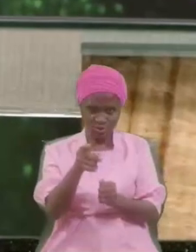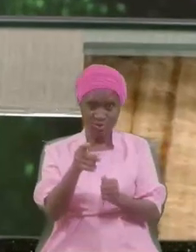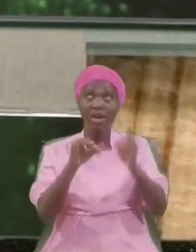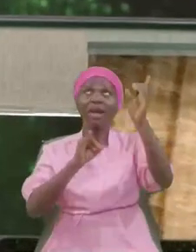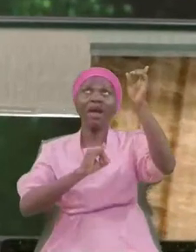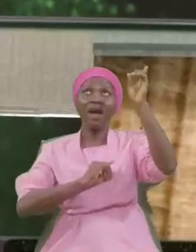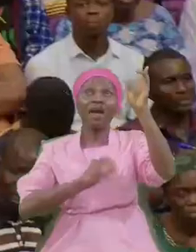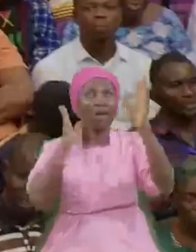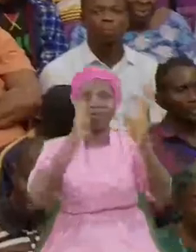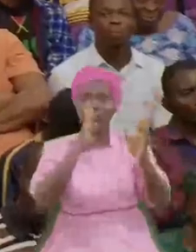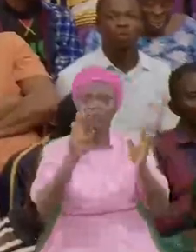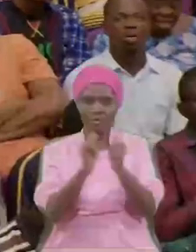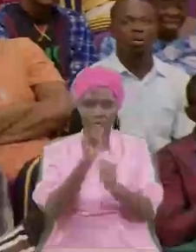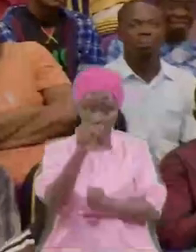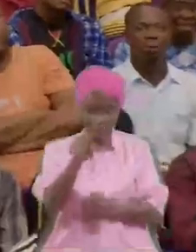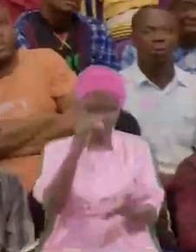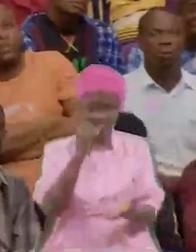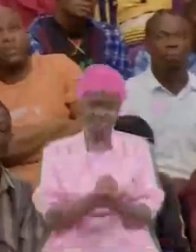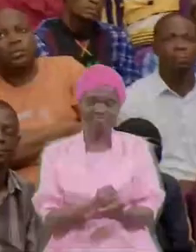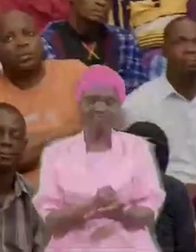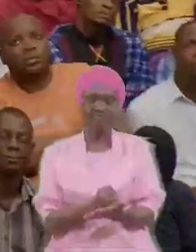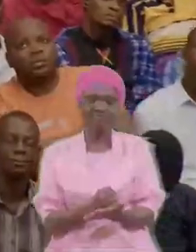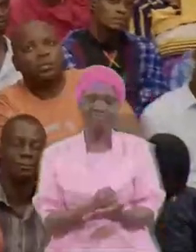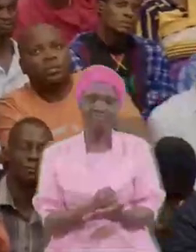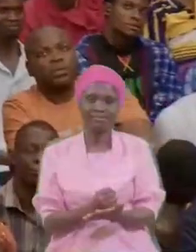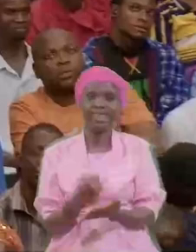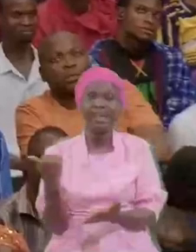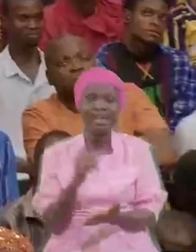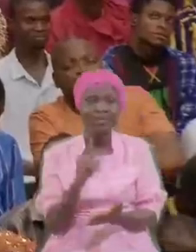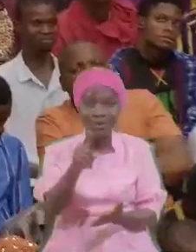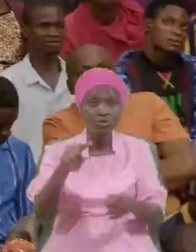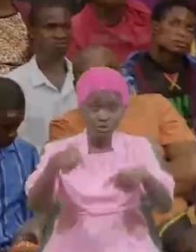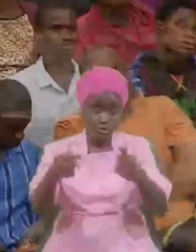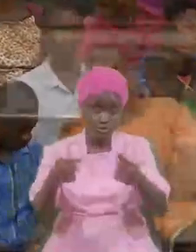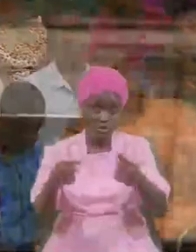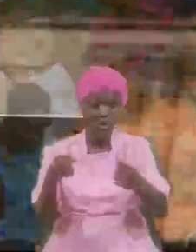Je serai avec toi. Je serai avec toi. Où que vous soyez,